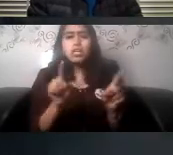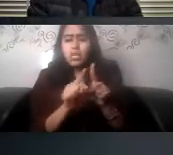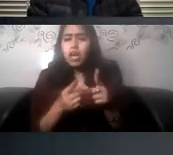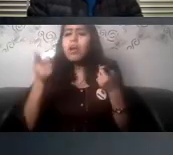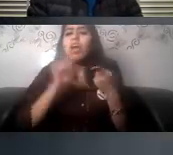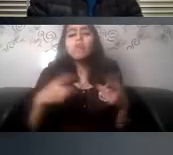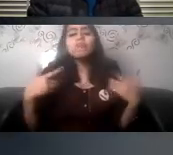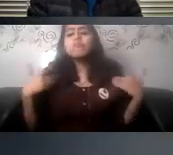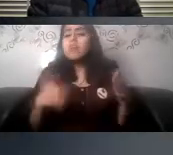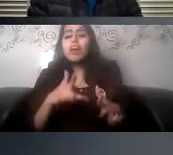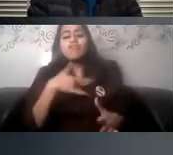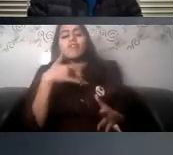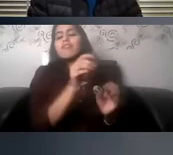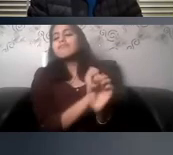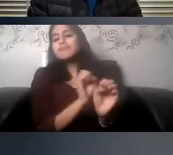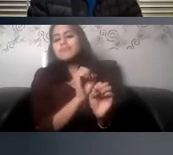गया।